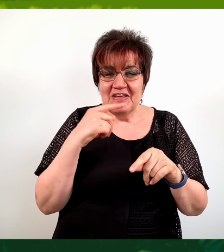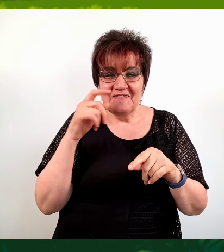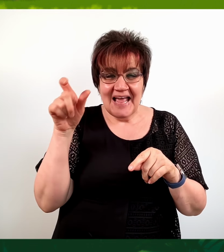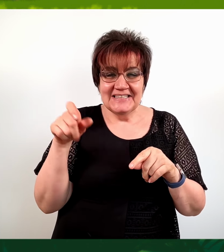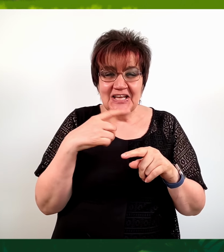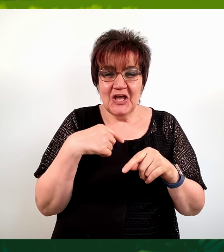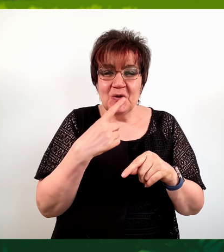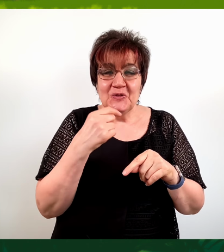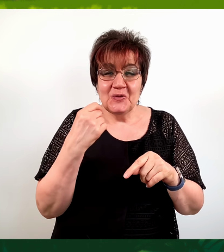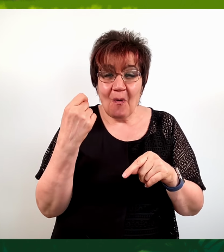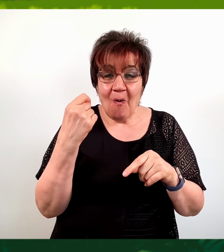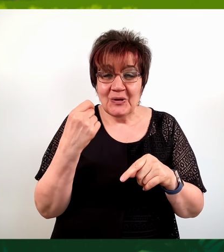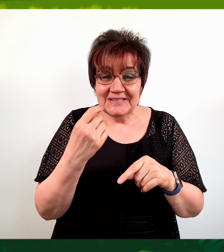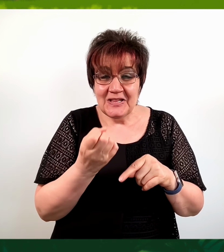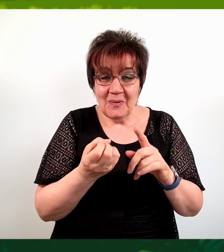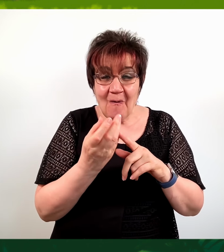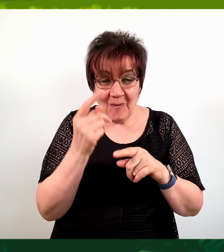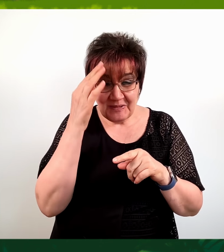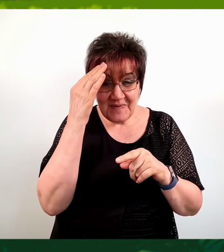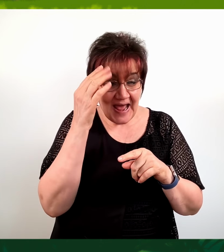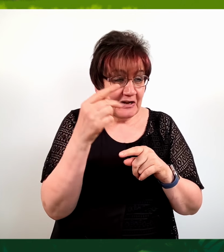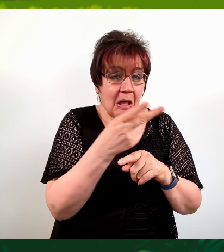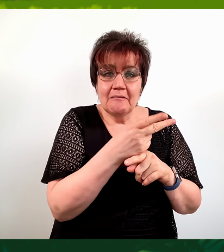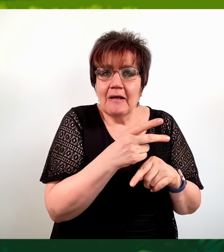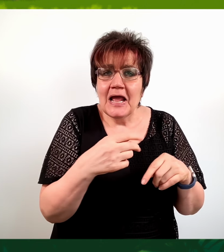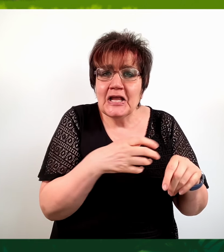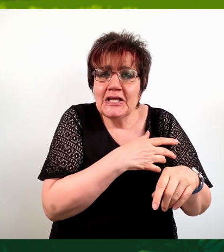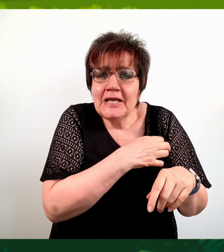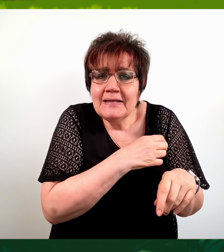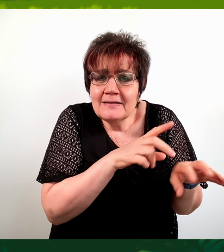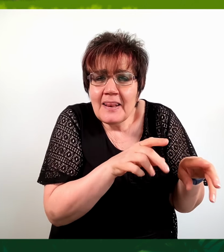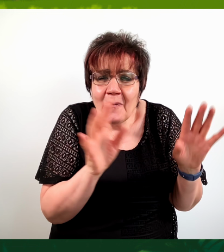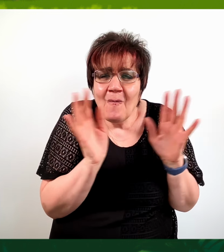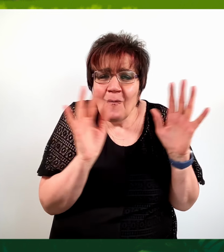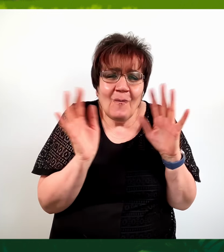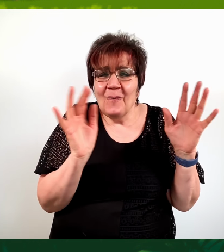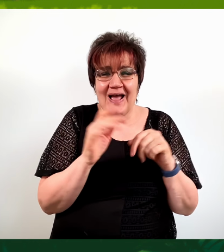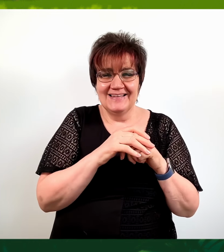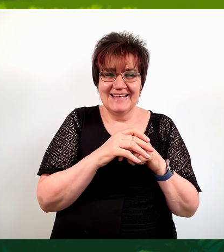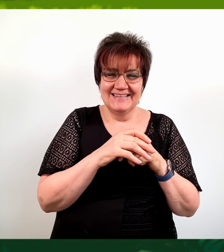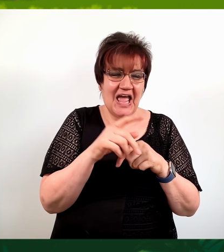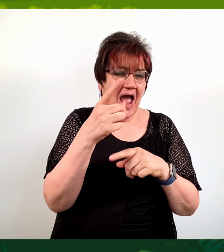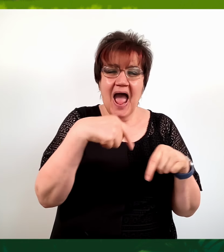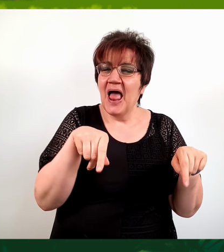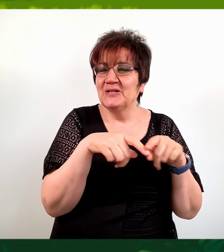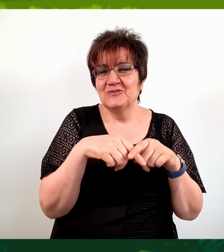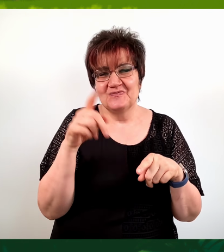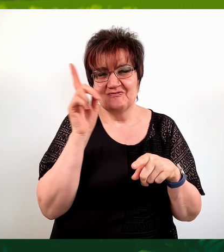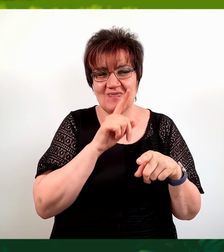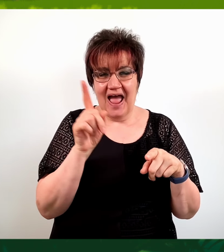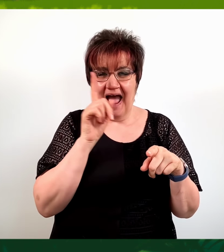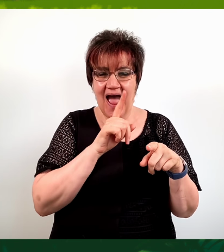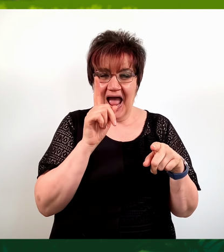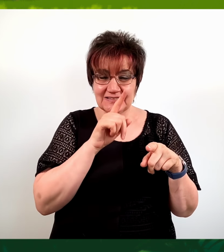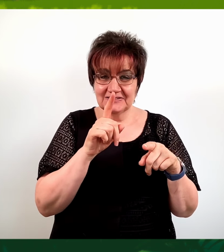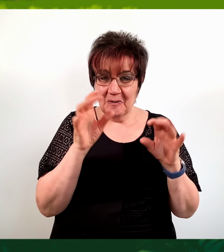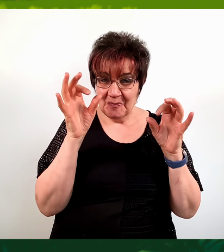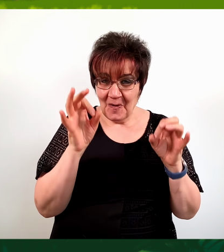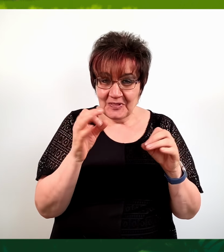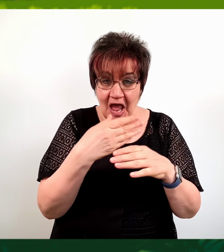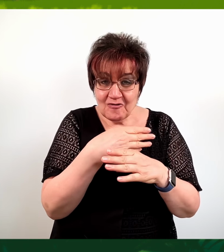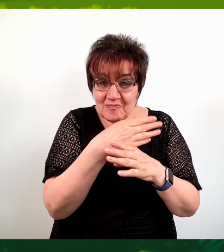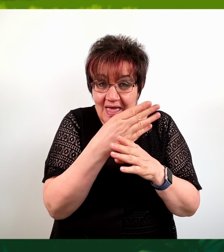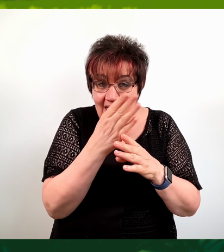Rosenrot merkten, wie kitzelig der Bär doch war. Sie alle hatten großen Spaß zusammen und als es